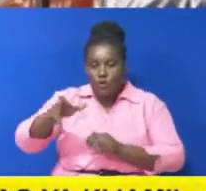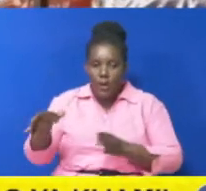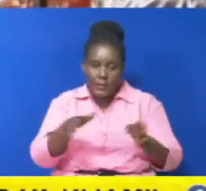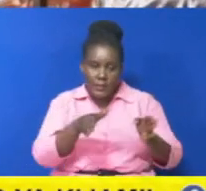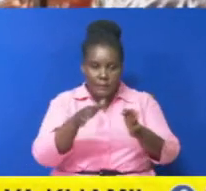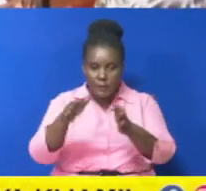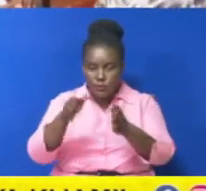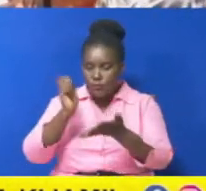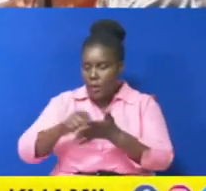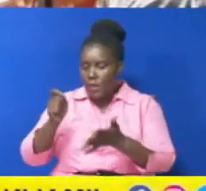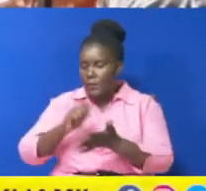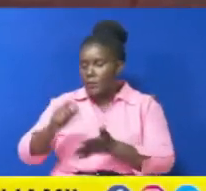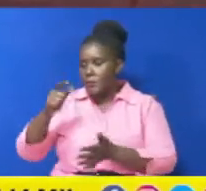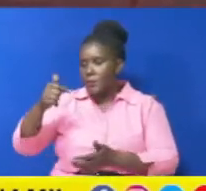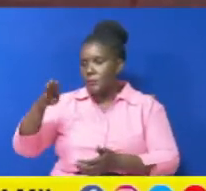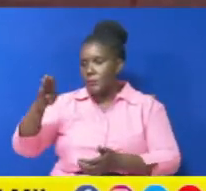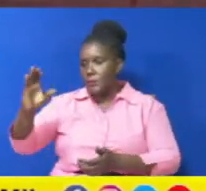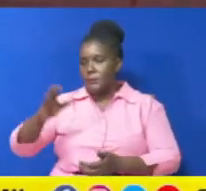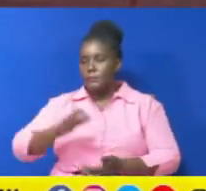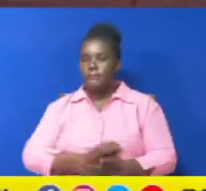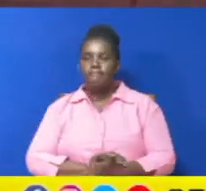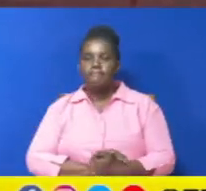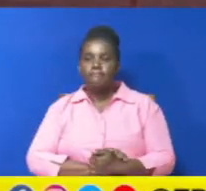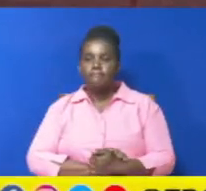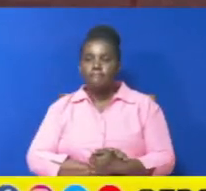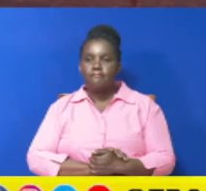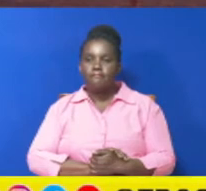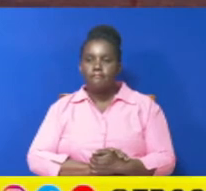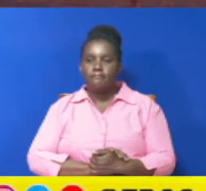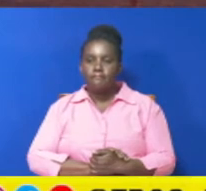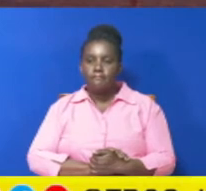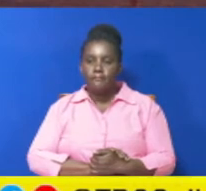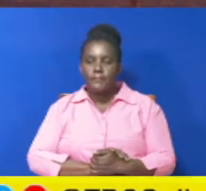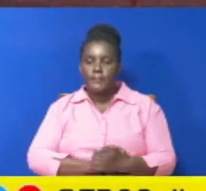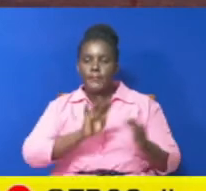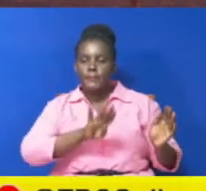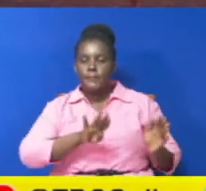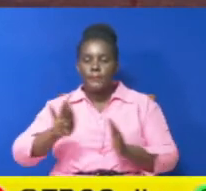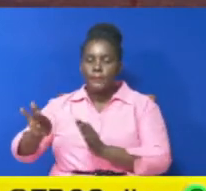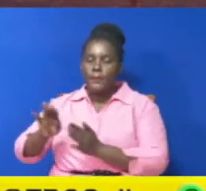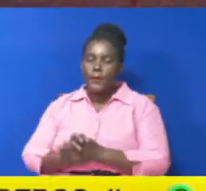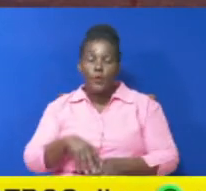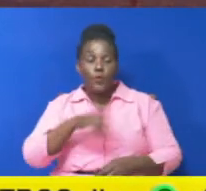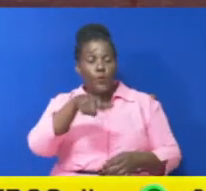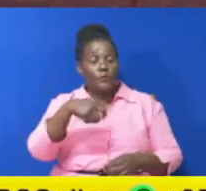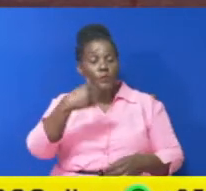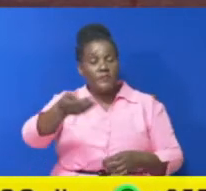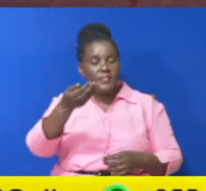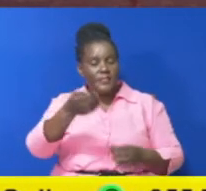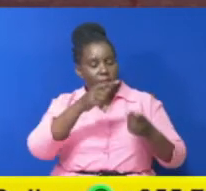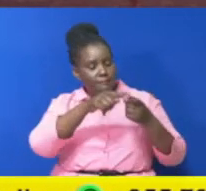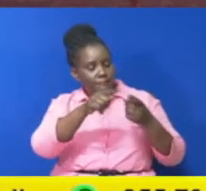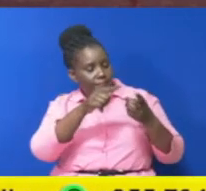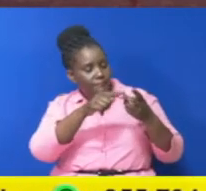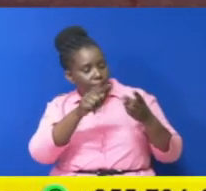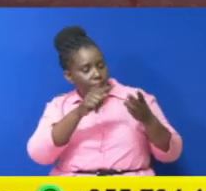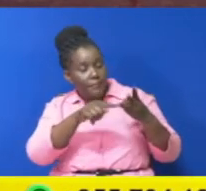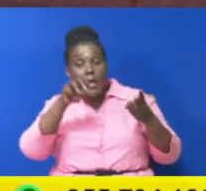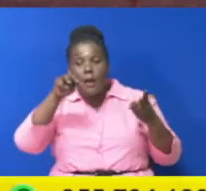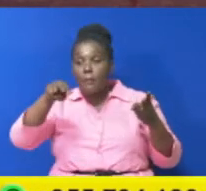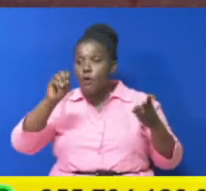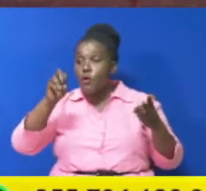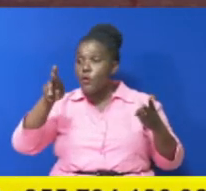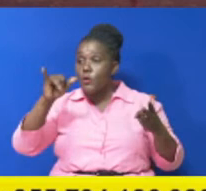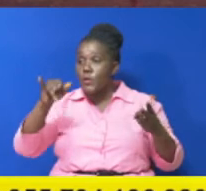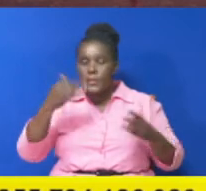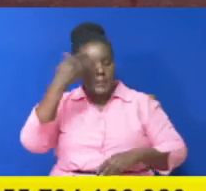Pasco Michael wa TBC. Wakazi wa vijiji vya Wamaya, Kirogo na Mori wameshukuru serikali ya Jamhuri ya